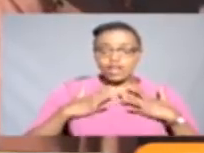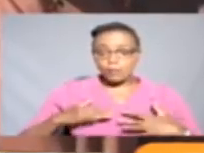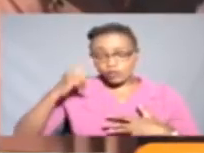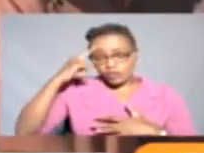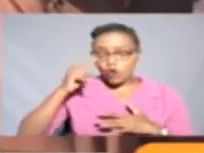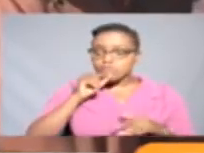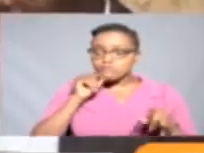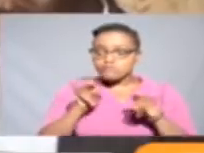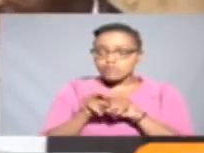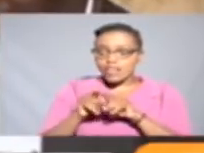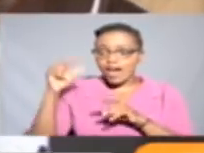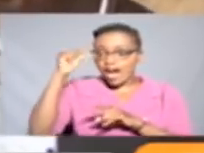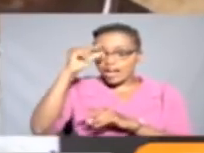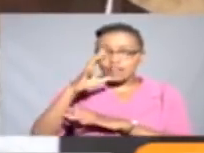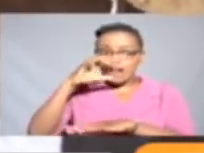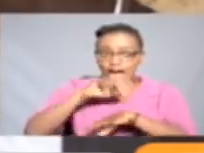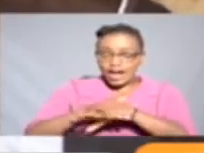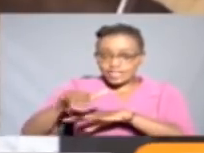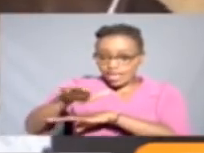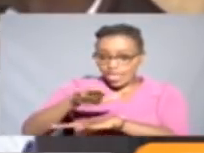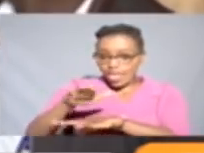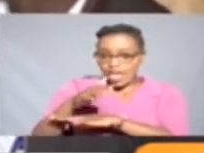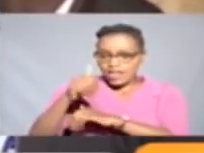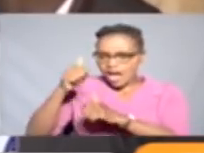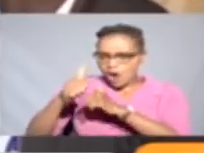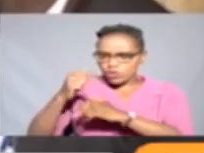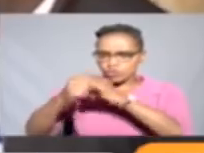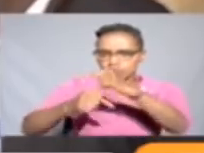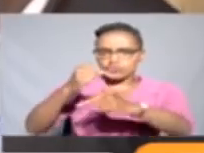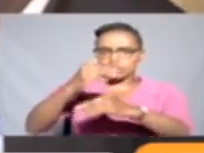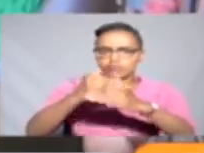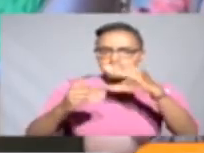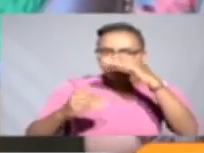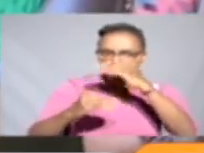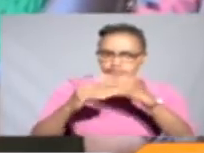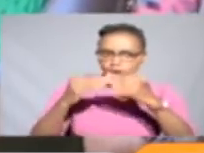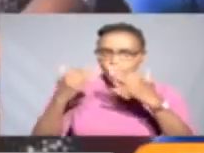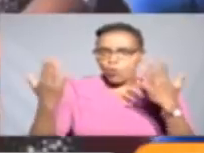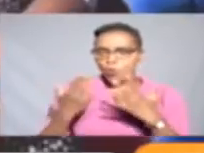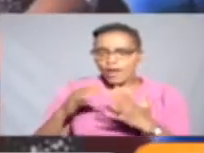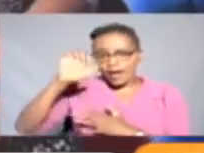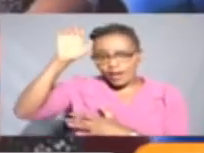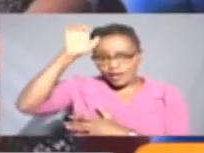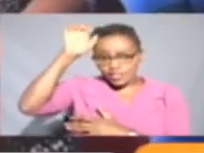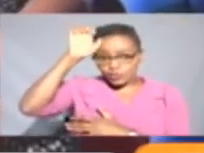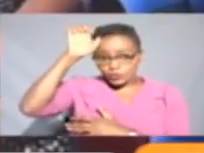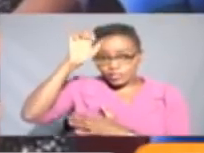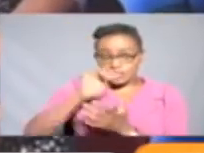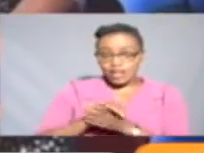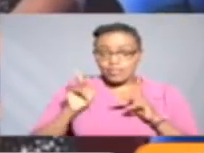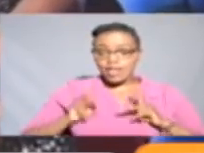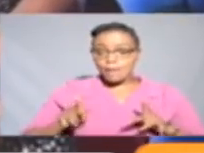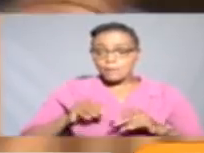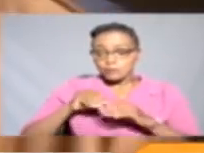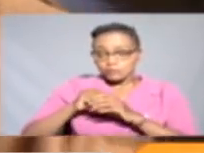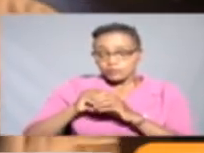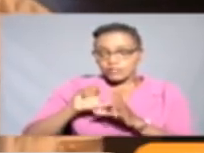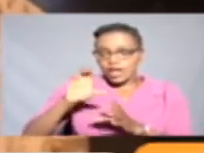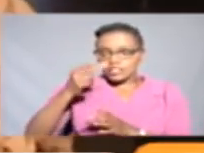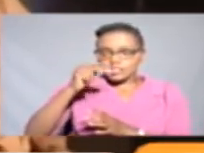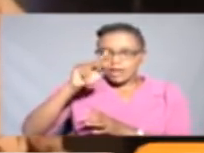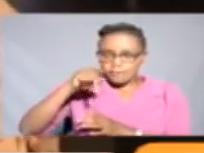gavana kupatikana katika jengo ambalo bado lilikuwa linajengwa viungani mwa mji wa Eldoret. Wenyeji katika eneo la